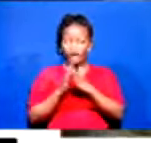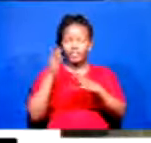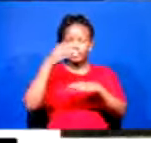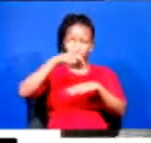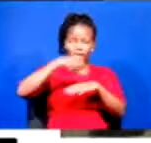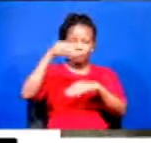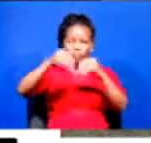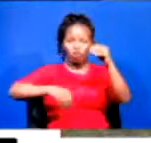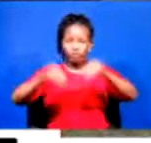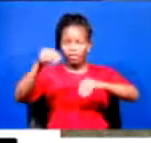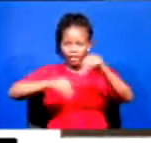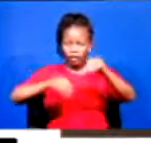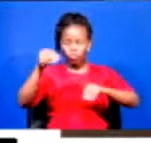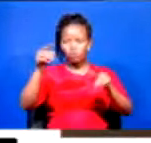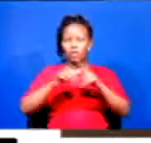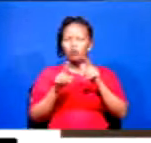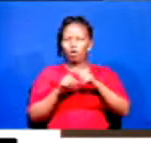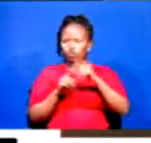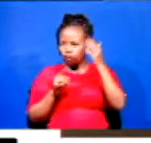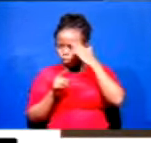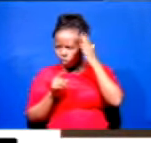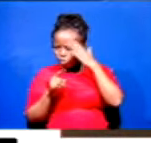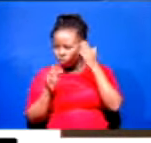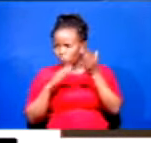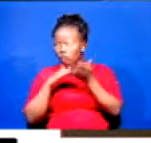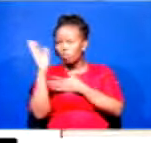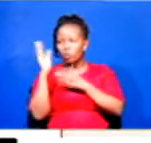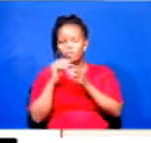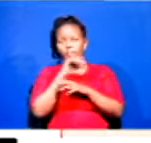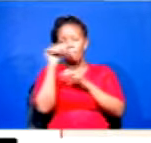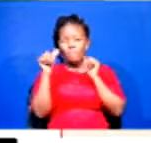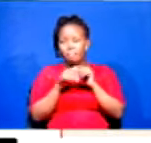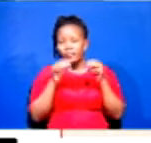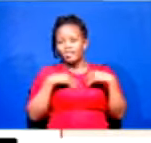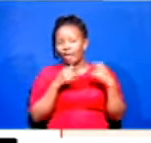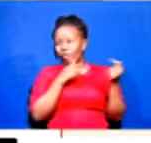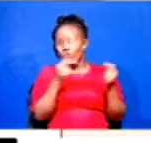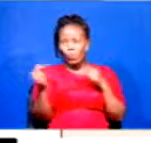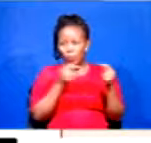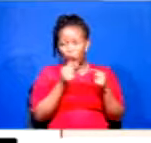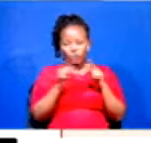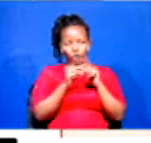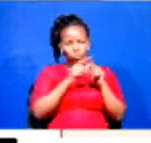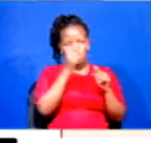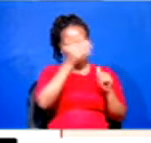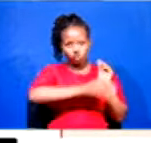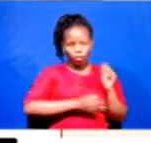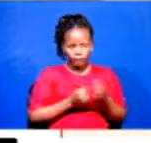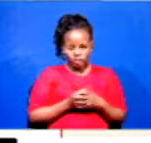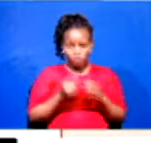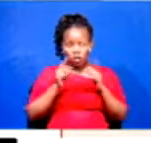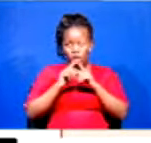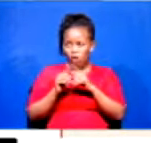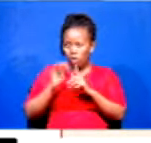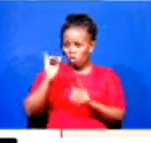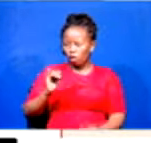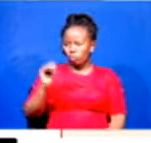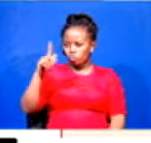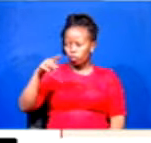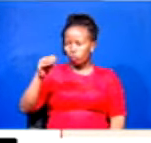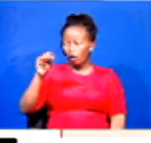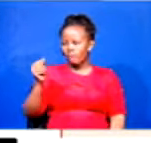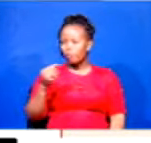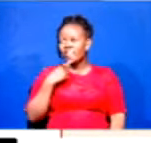kutambua kupitia habari za kijasusi uwezekano wa ghasia na kuzizima. Hata hivyo, tume ya IPOA inasema inachunguza matukio ya